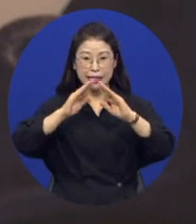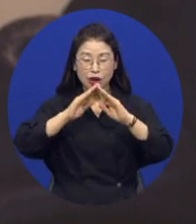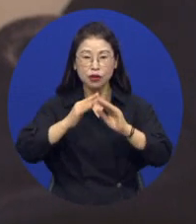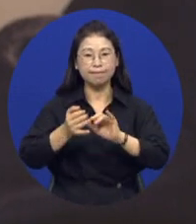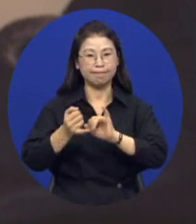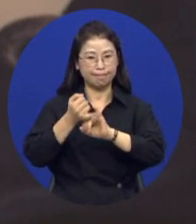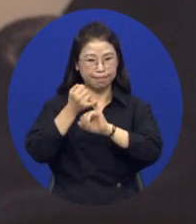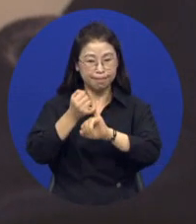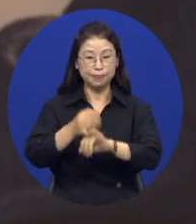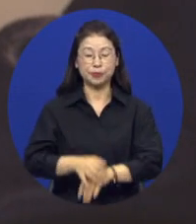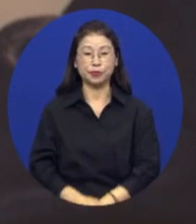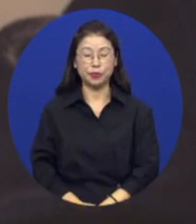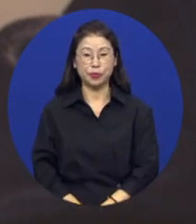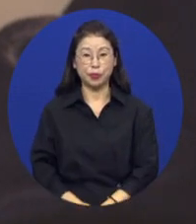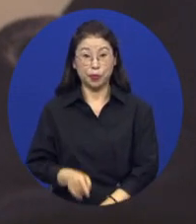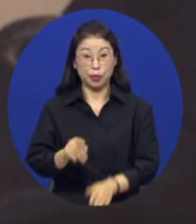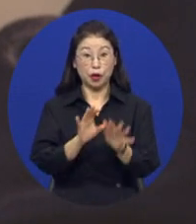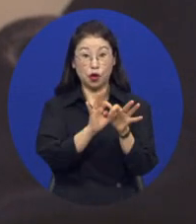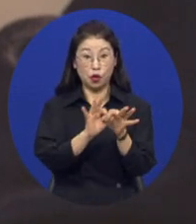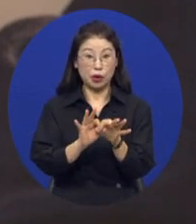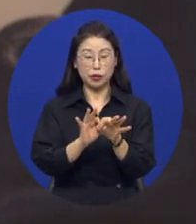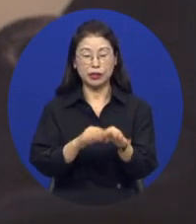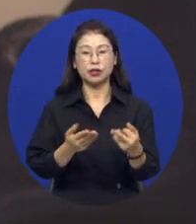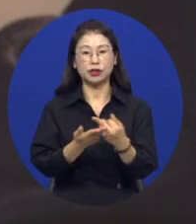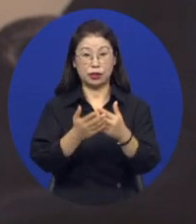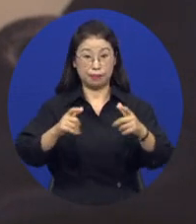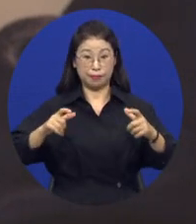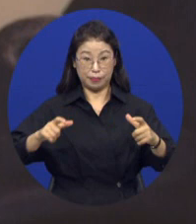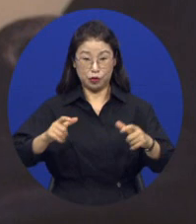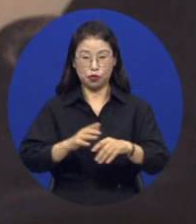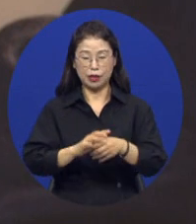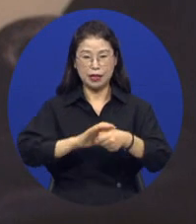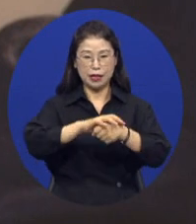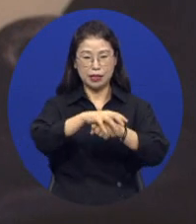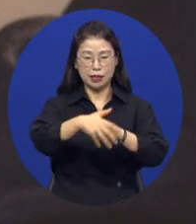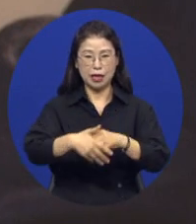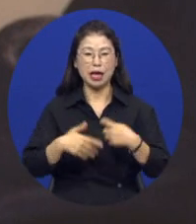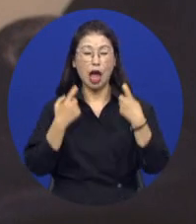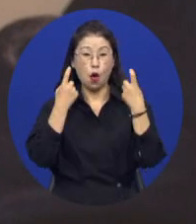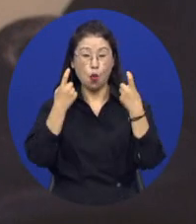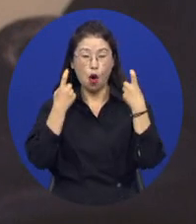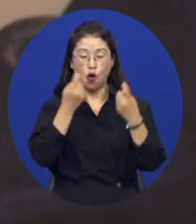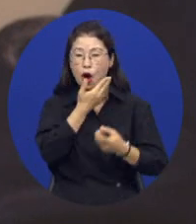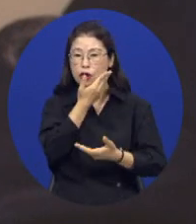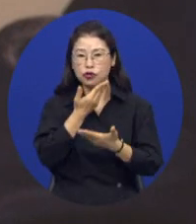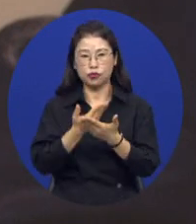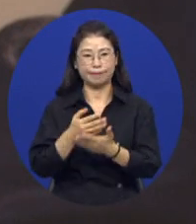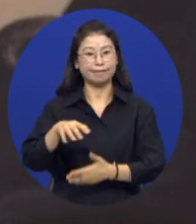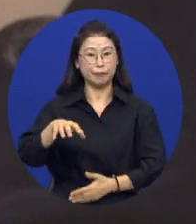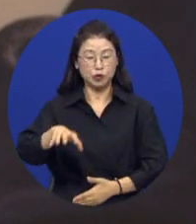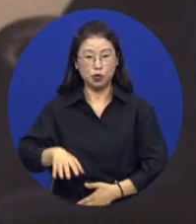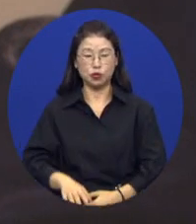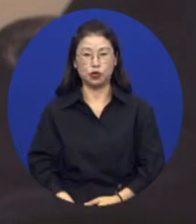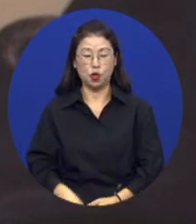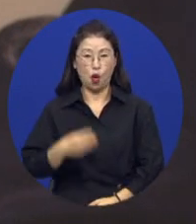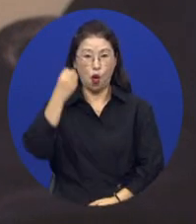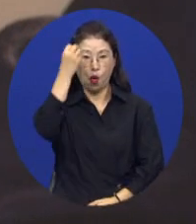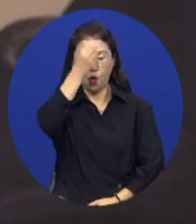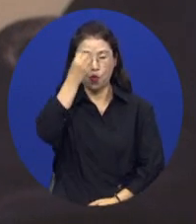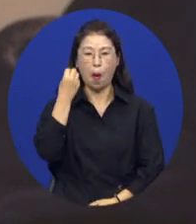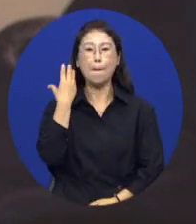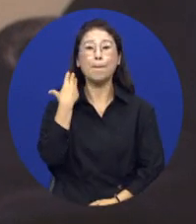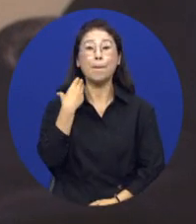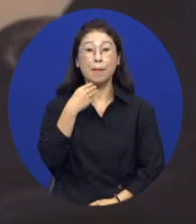신설하겠습니다. 이를 통해서 제주를 세계 관광의 메카로, 수준 있고